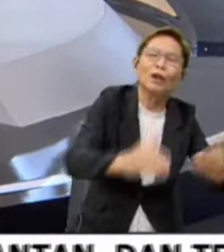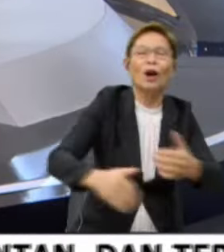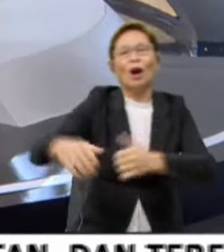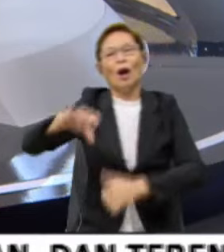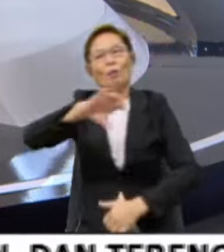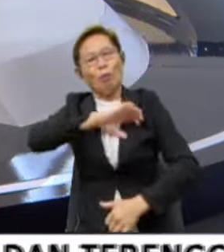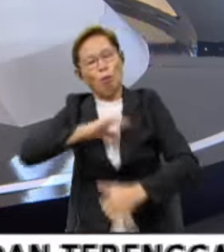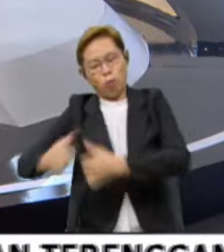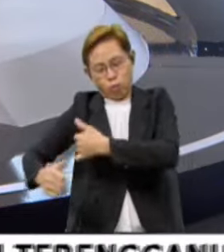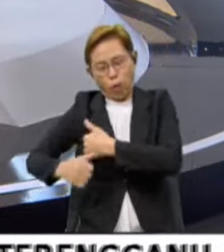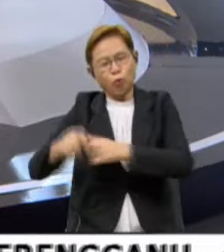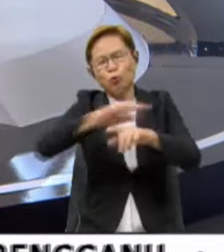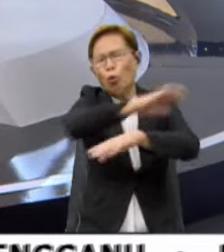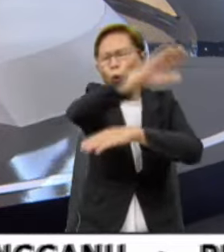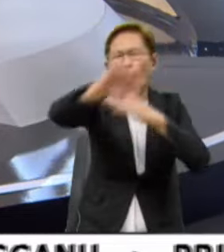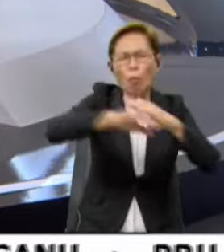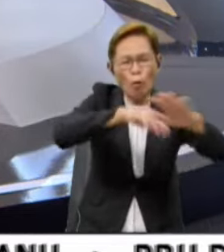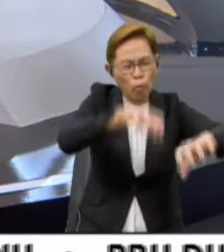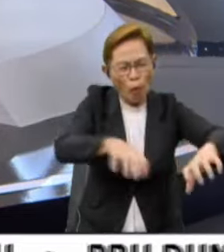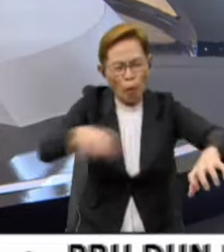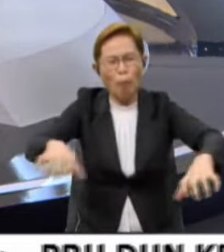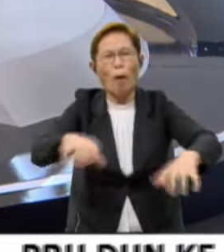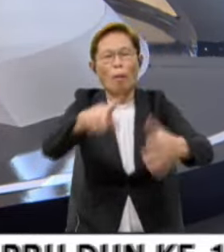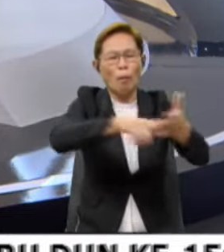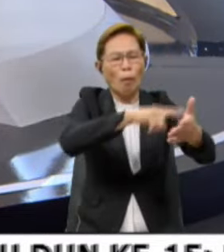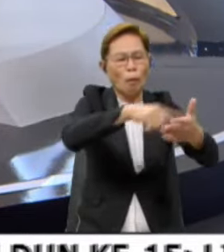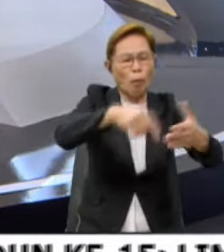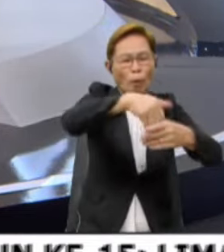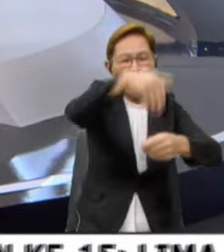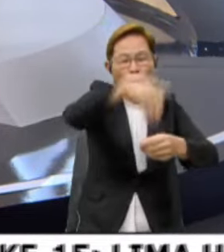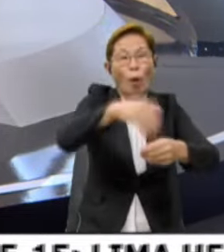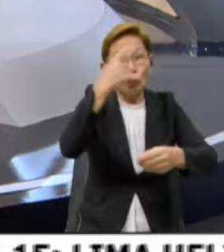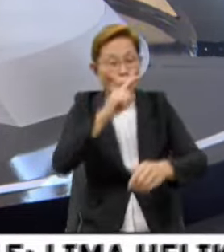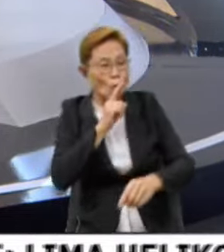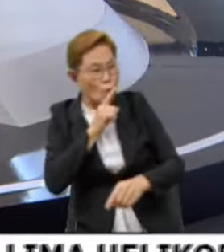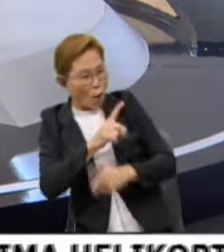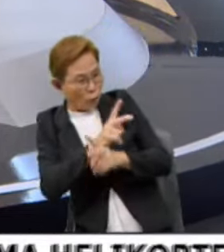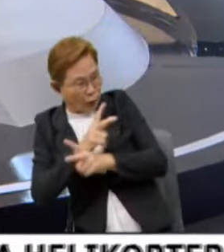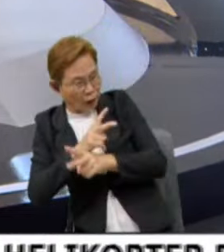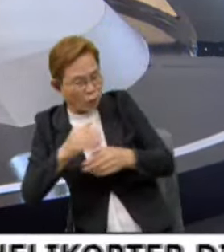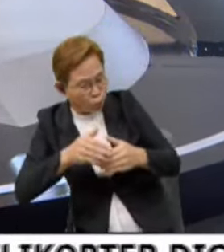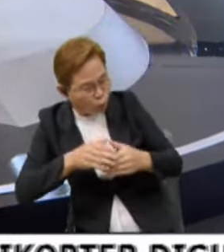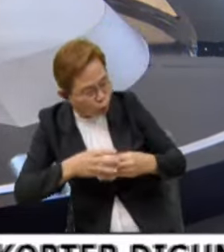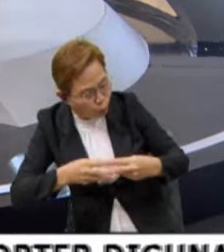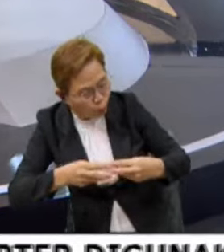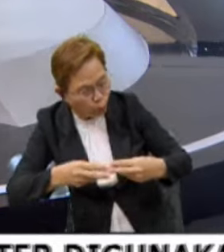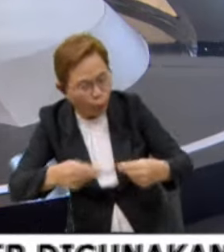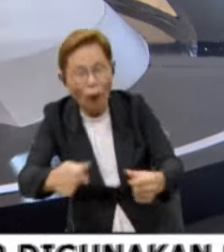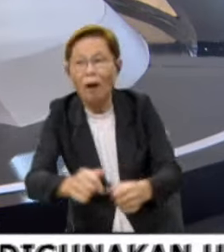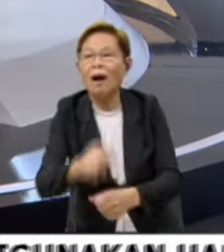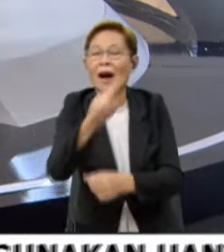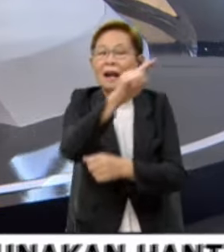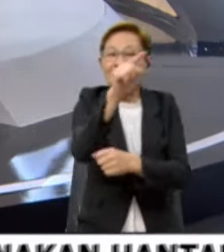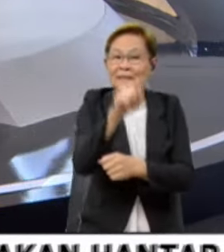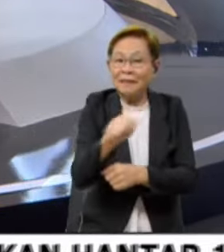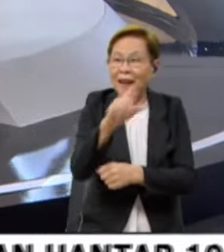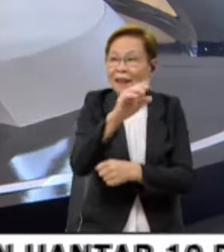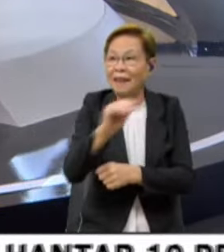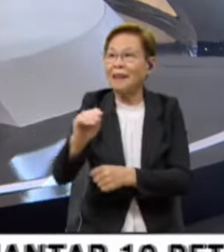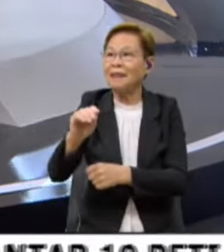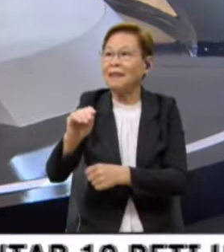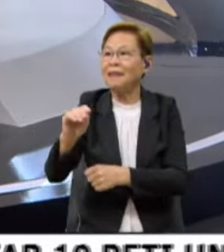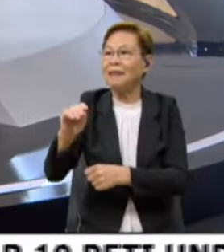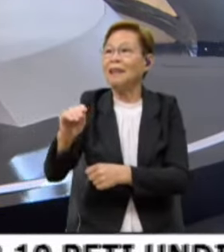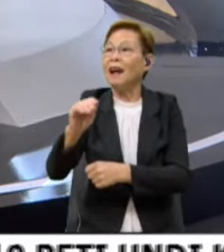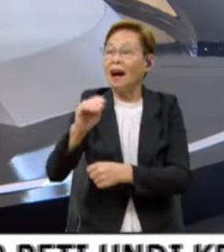petugas di semua tempat mudik untuk memastikan kelancaran urusan pada hari ini jadi zalihara dan juga Ismail akan bersama hari ini untuk kita